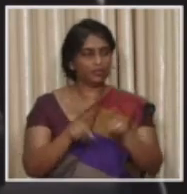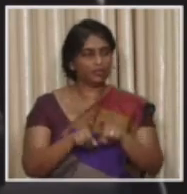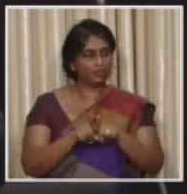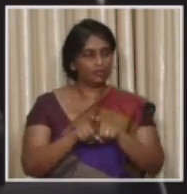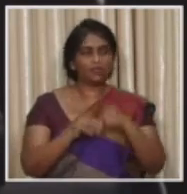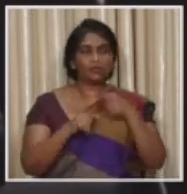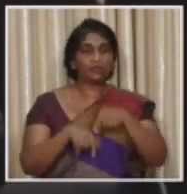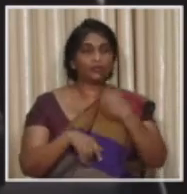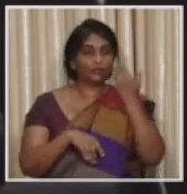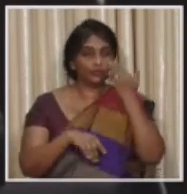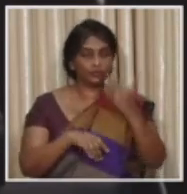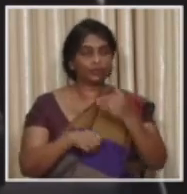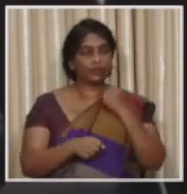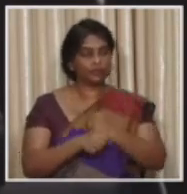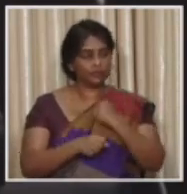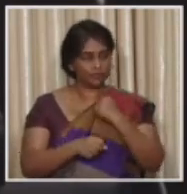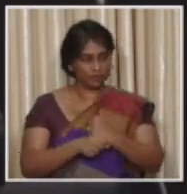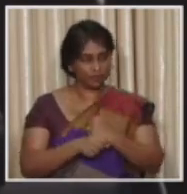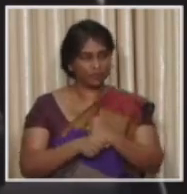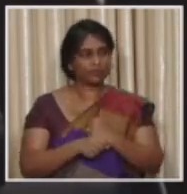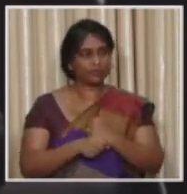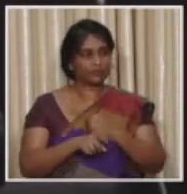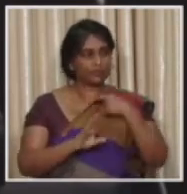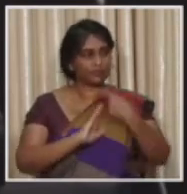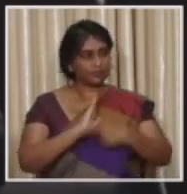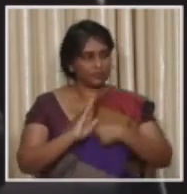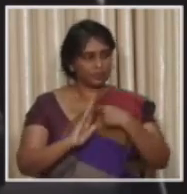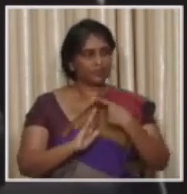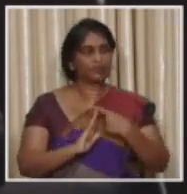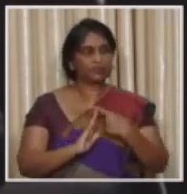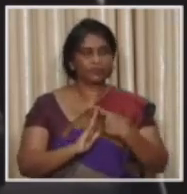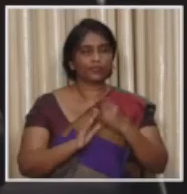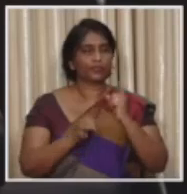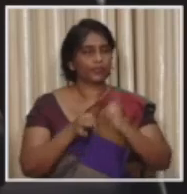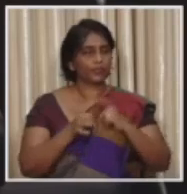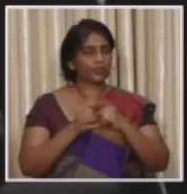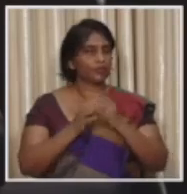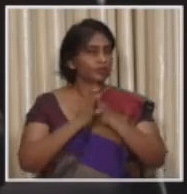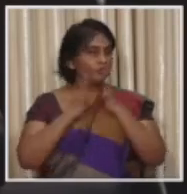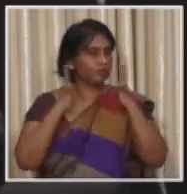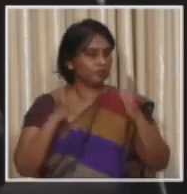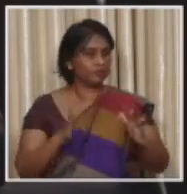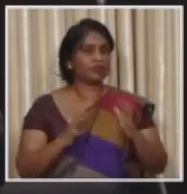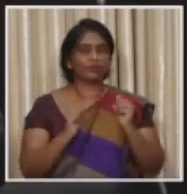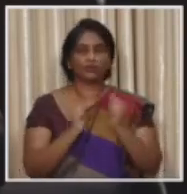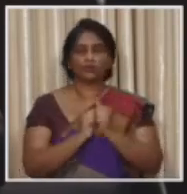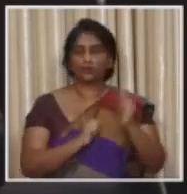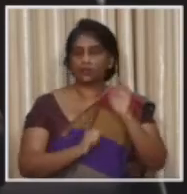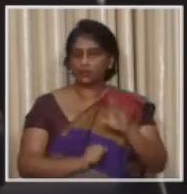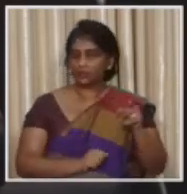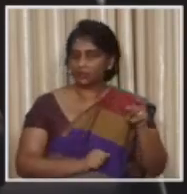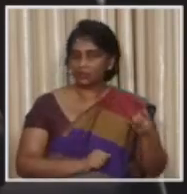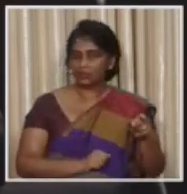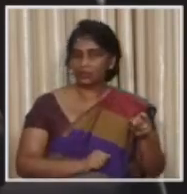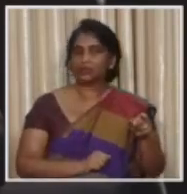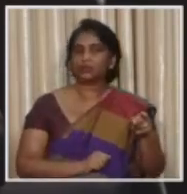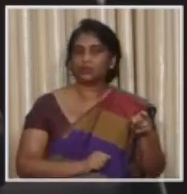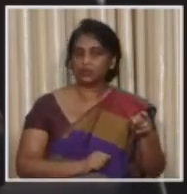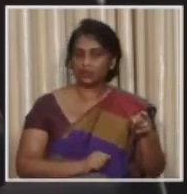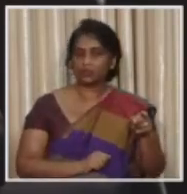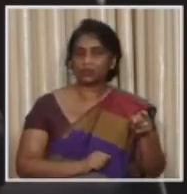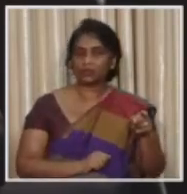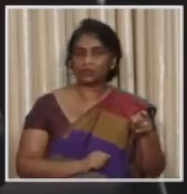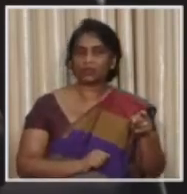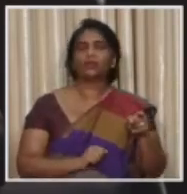අපි දකිනවා මේ ආණ්ඩුව මේ රටේ මේ ප්‍රශ්න විශාල වශයෙන් ඇති කරලා මේ